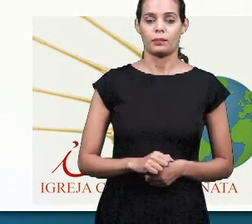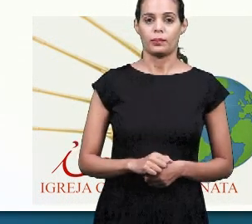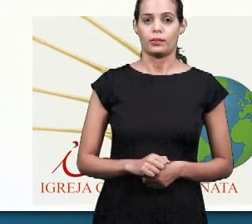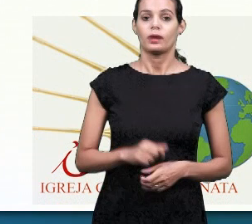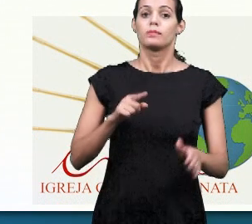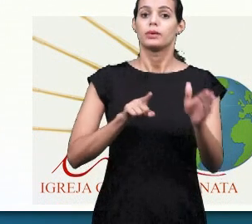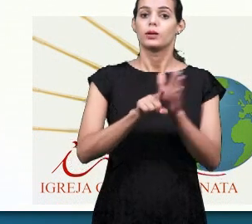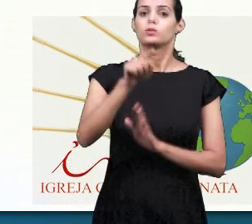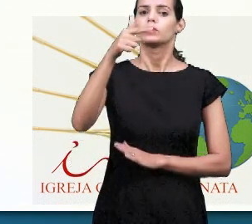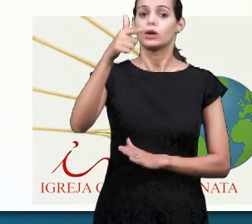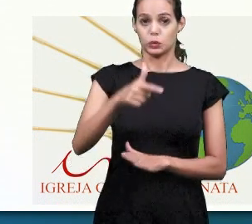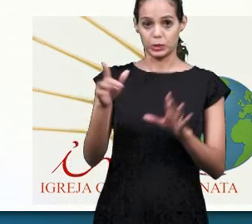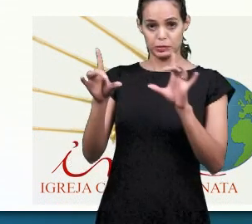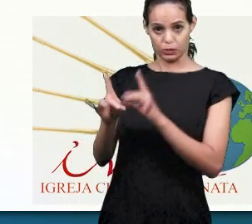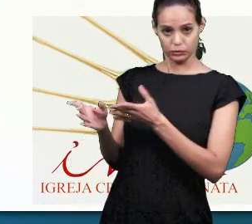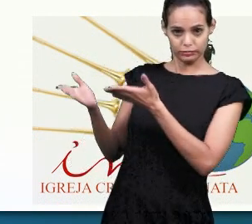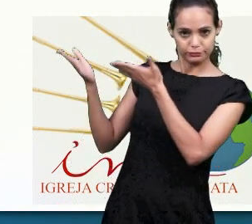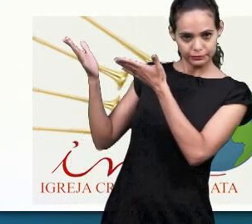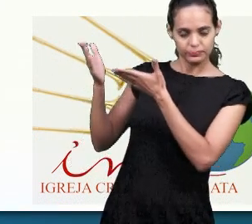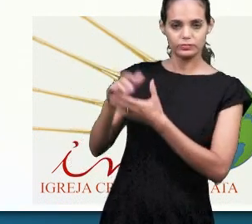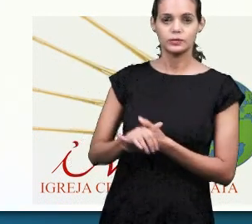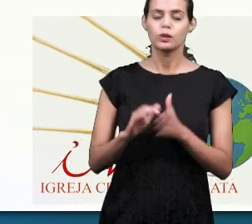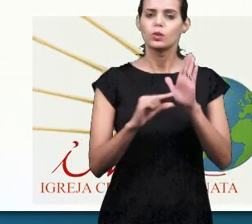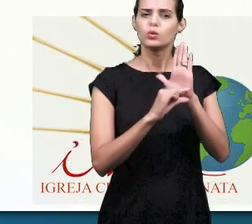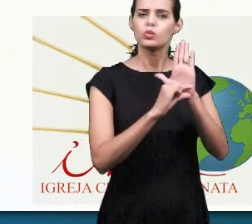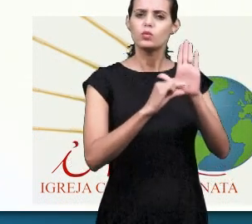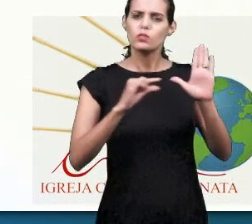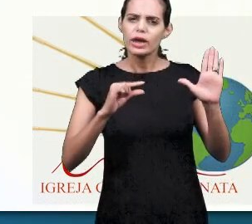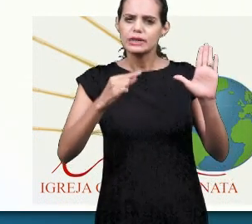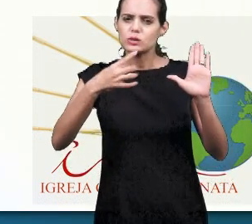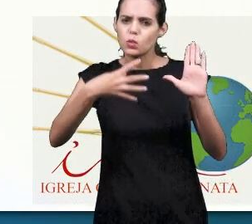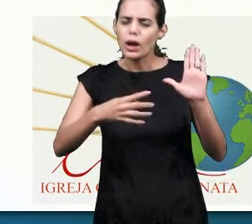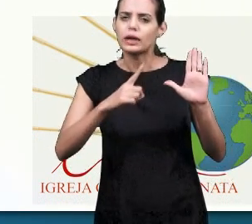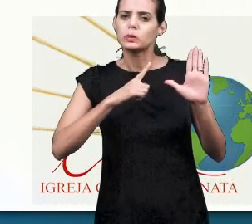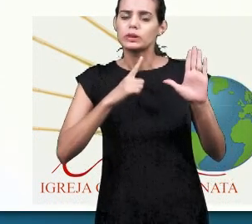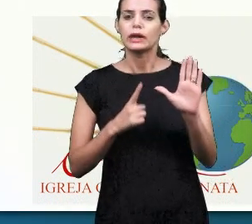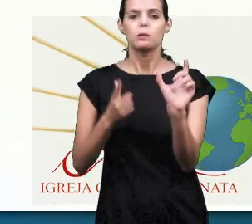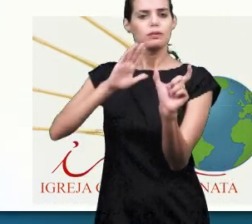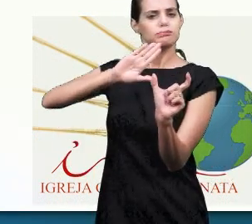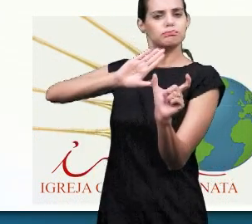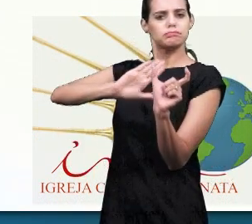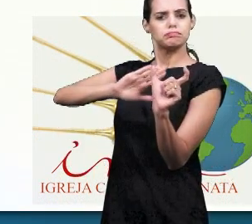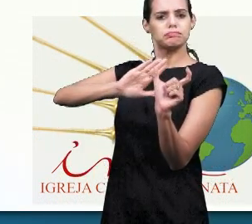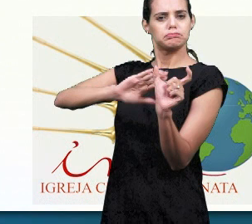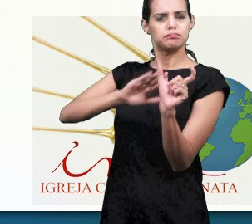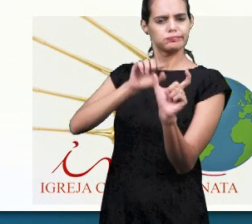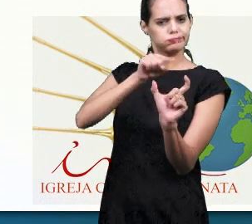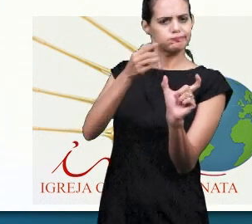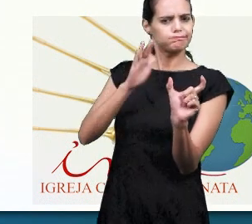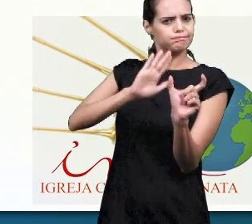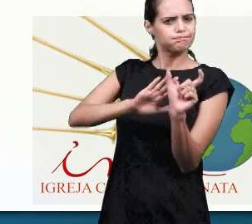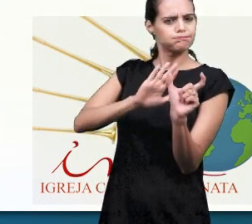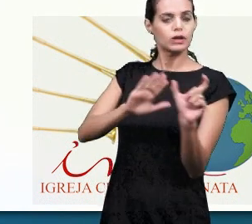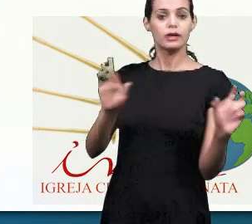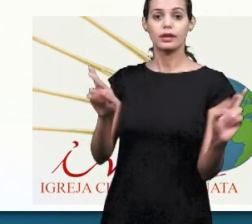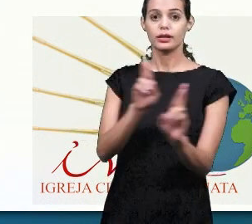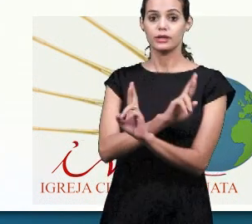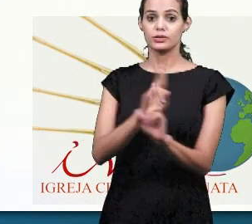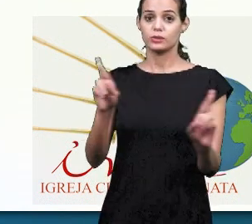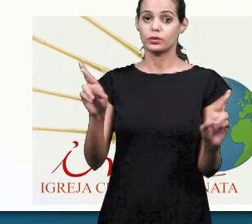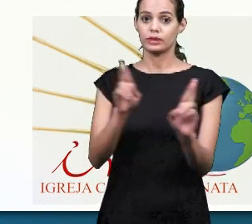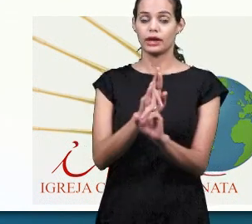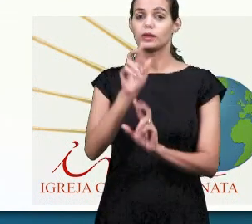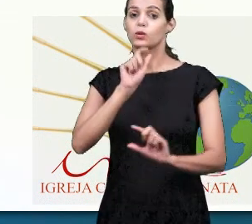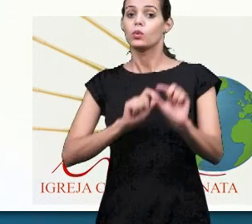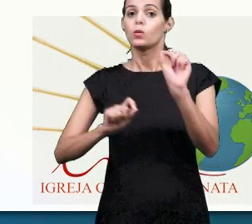dames. En lisant le texte dans l'évangile de Jean, chapitre 4, versets de 3 à 39, répondez les questions